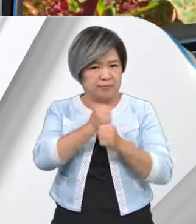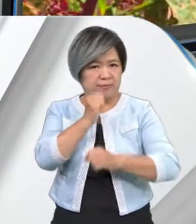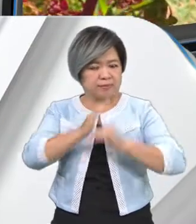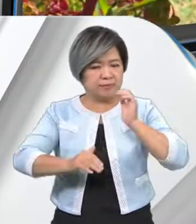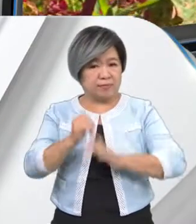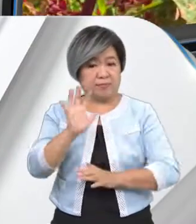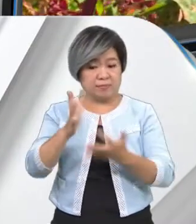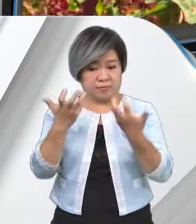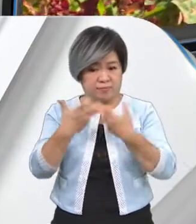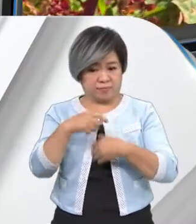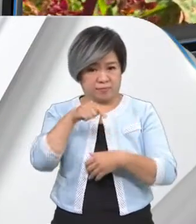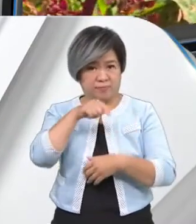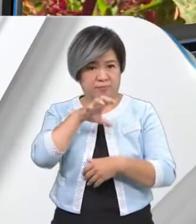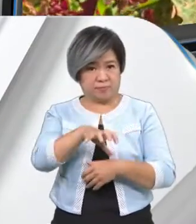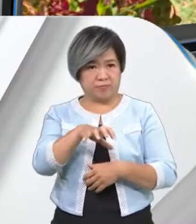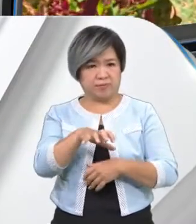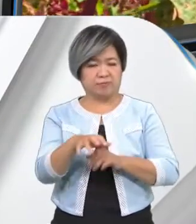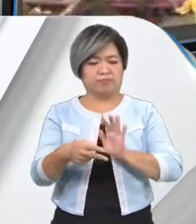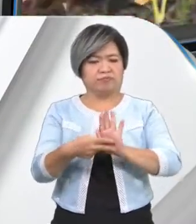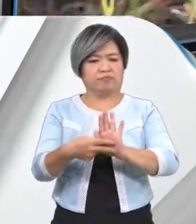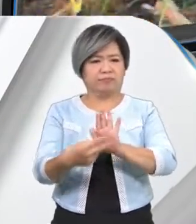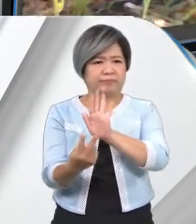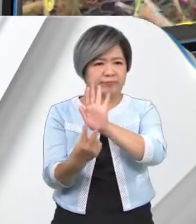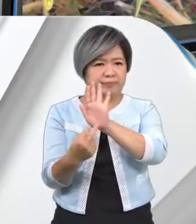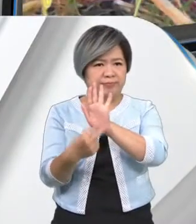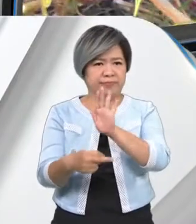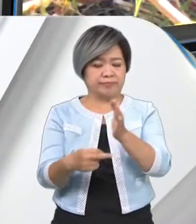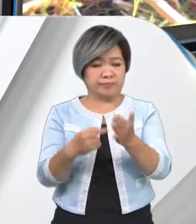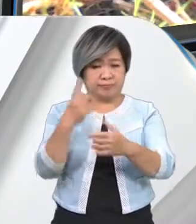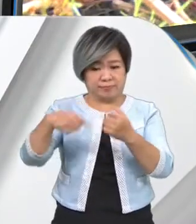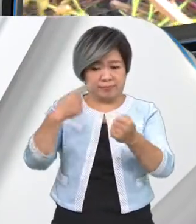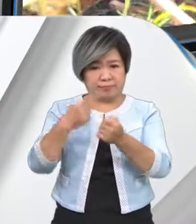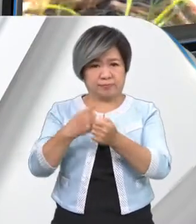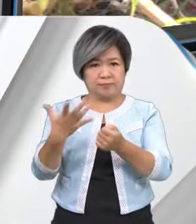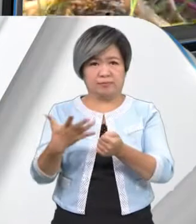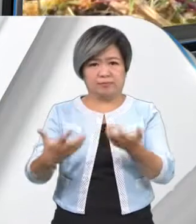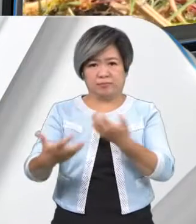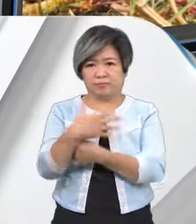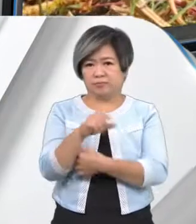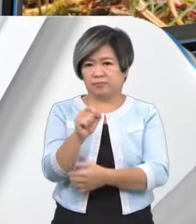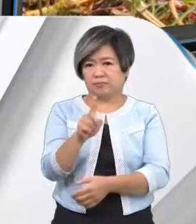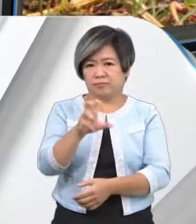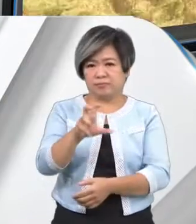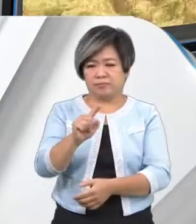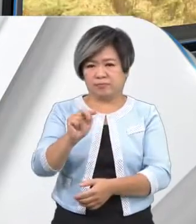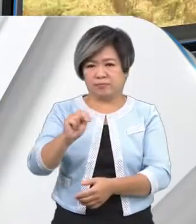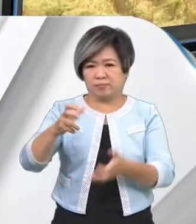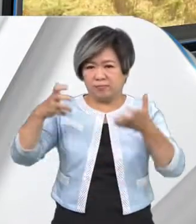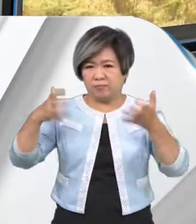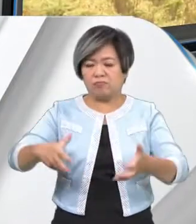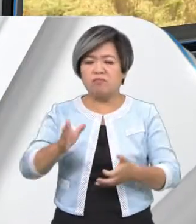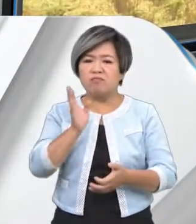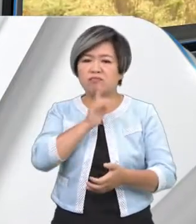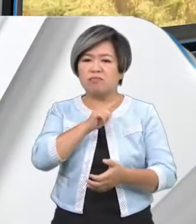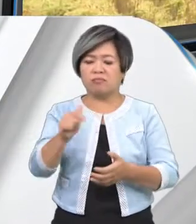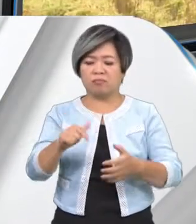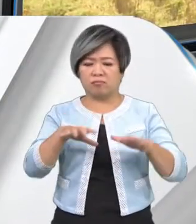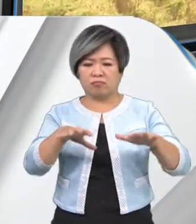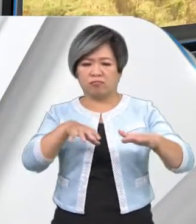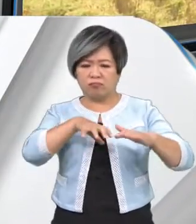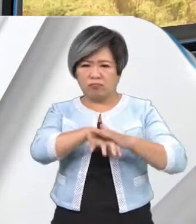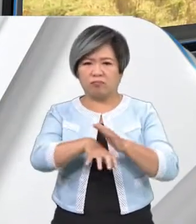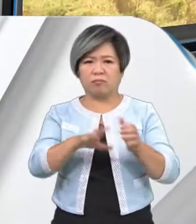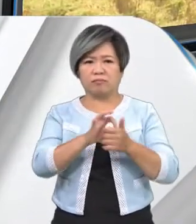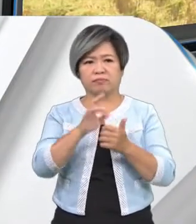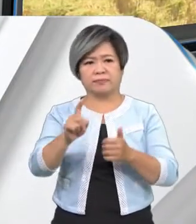转做系西方专区，从强度一年生产180吨的农业废弃物，拿来做栽培，也是